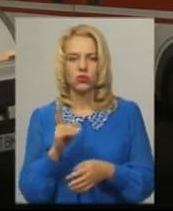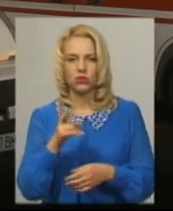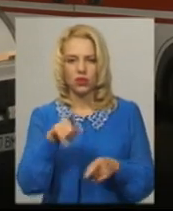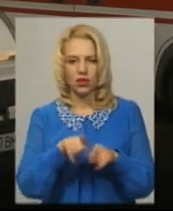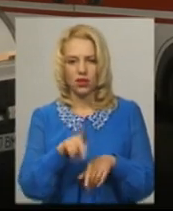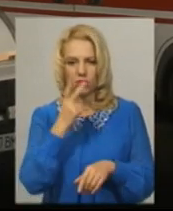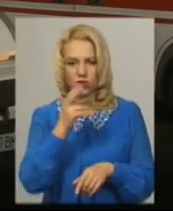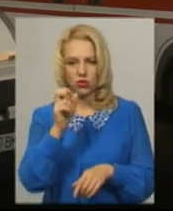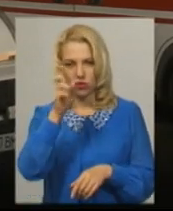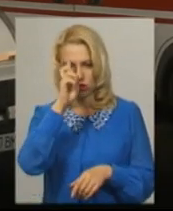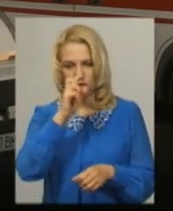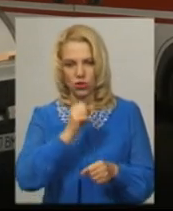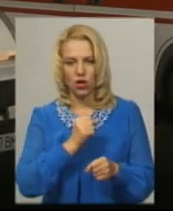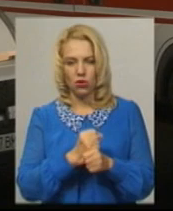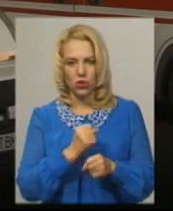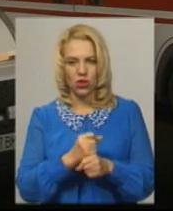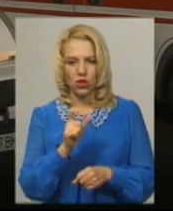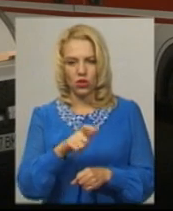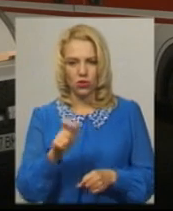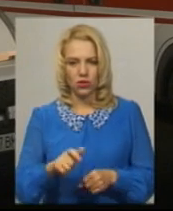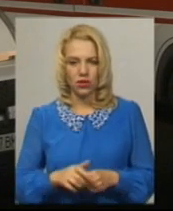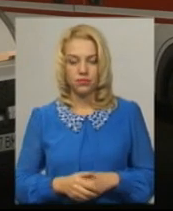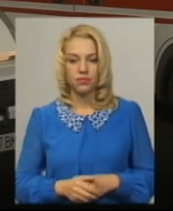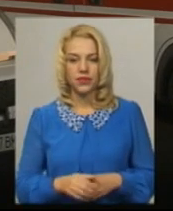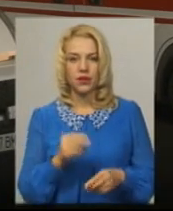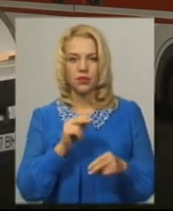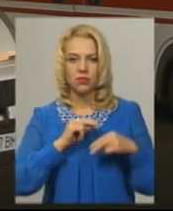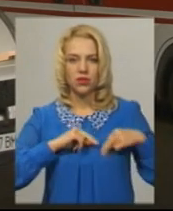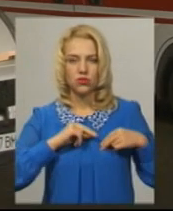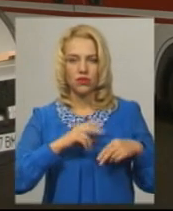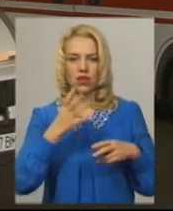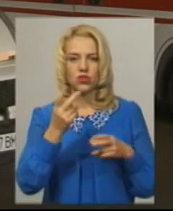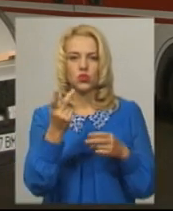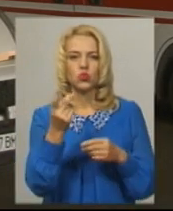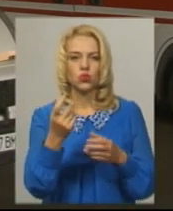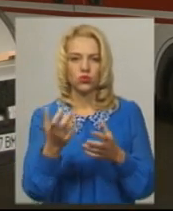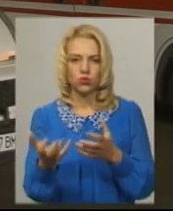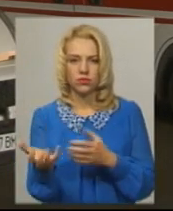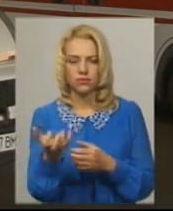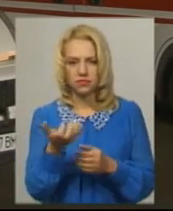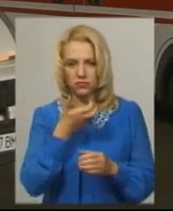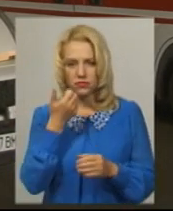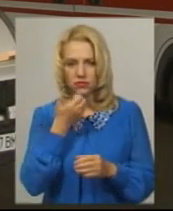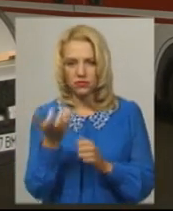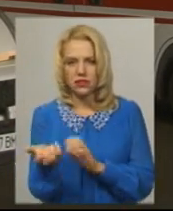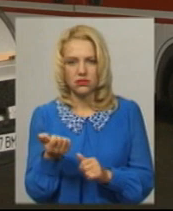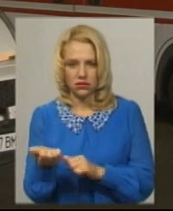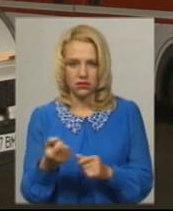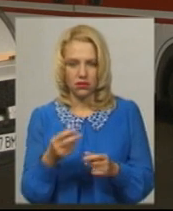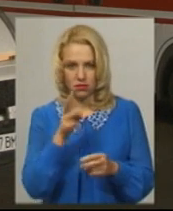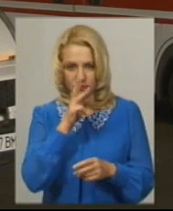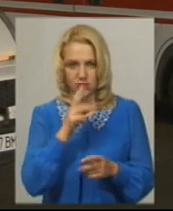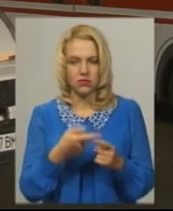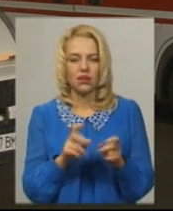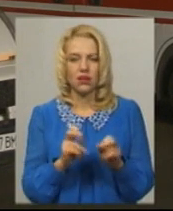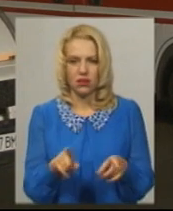що на державній роботі люди, на державній роботі працюють. Працювали ще десь, шукали роботу, щоб ще десь було. Такого не було ніколи. Ніяких